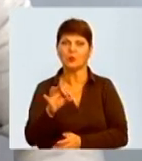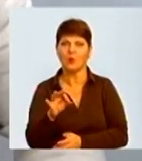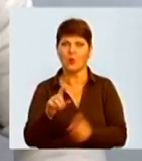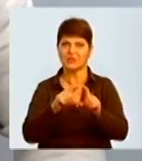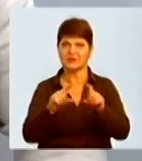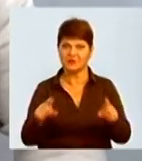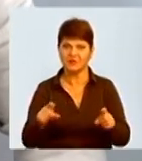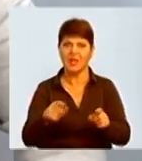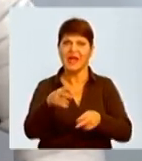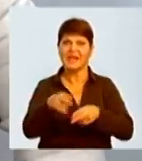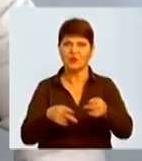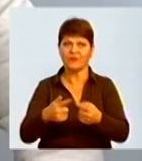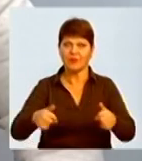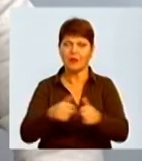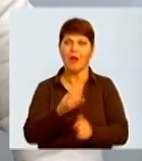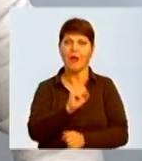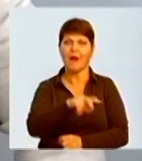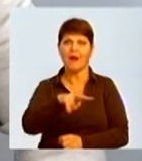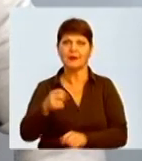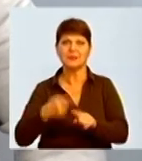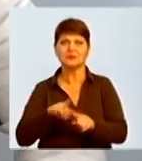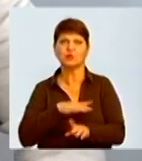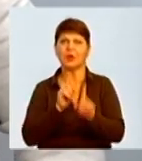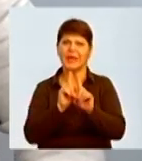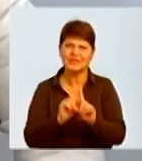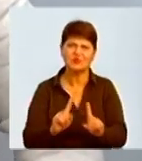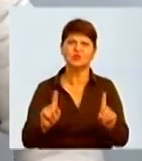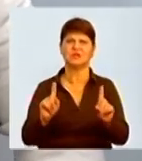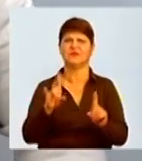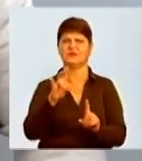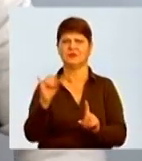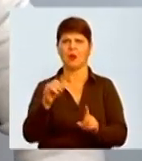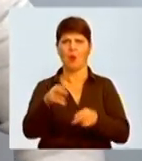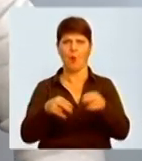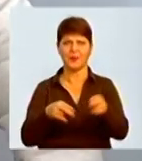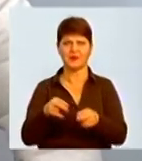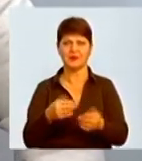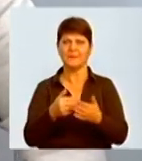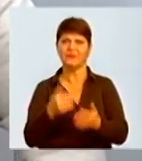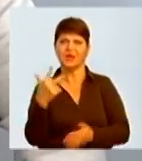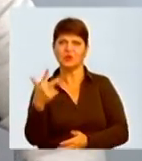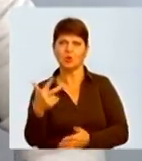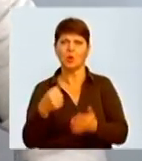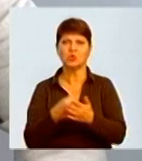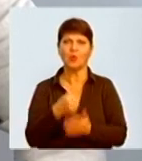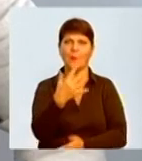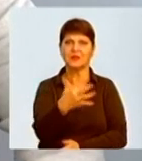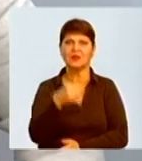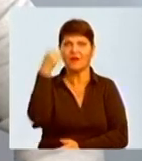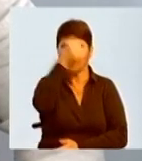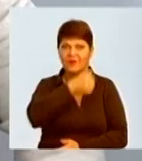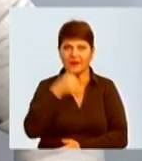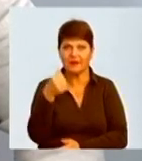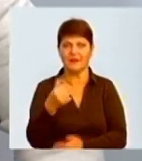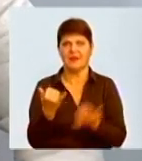хірургічного відділення. Але це були як ексклюзивні операції, які виконувались від 3 до 5 в рік. Зараз, за